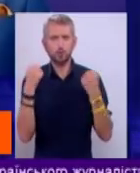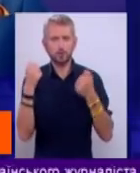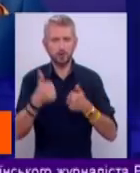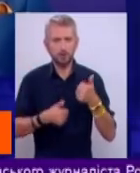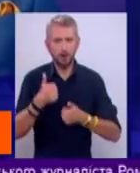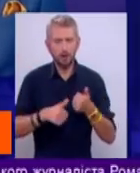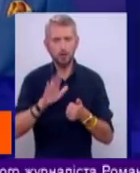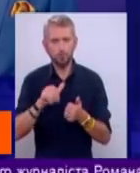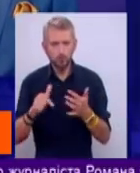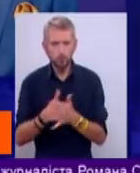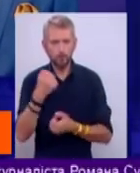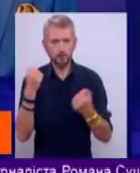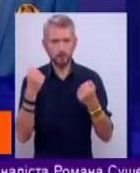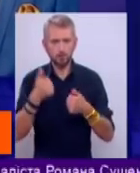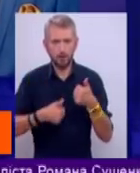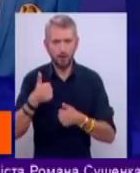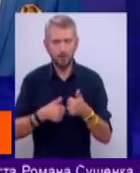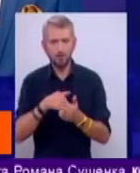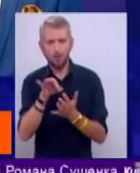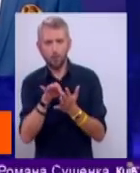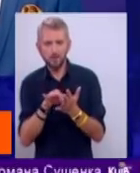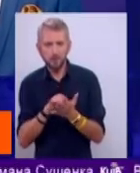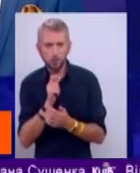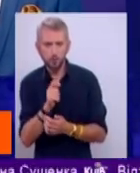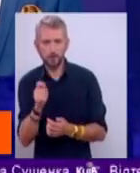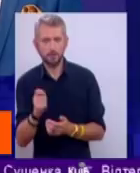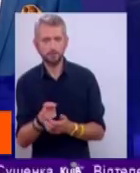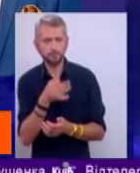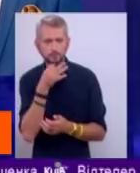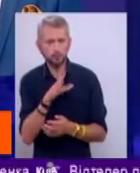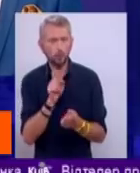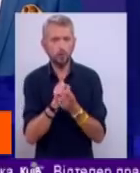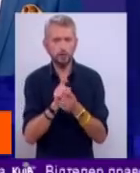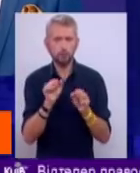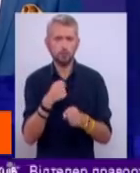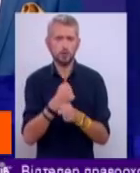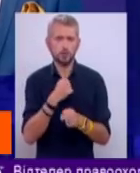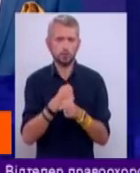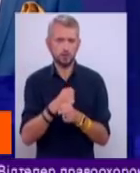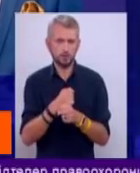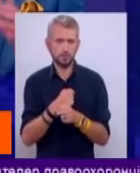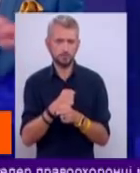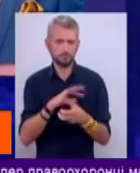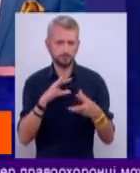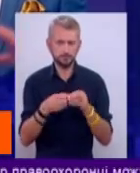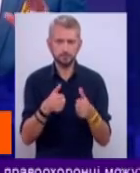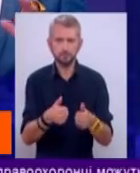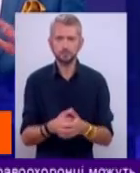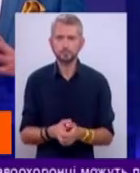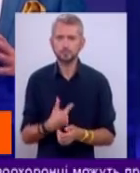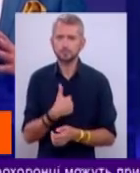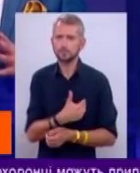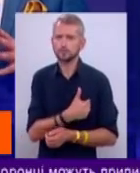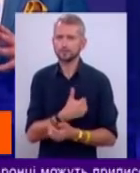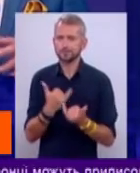а потім знов змагання, оцінюйте це. З любого конфлікту можна робити конструктив. Пане Олеже, я б хотів би зараз